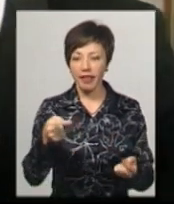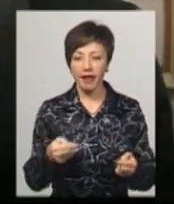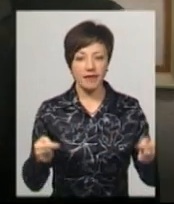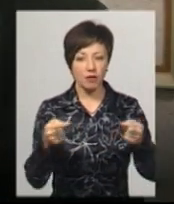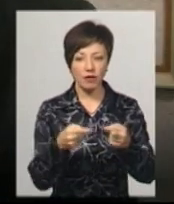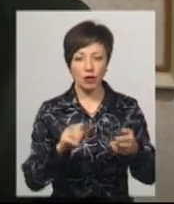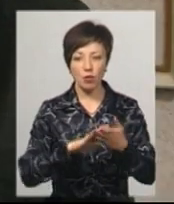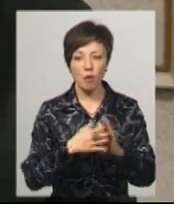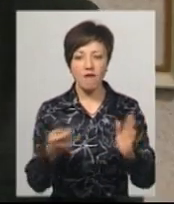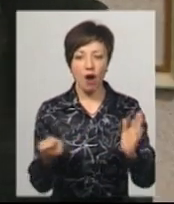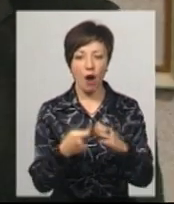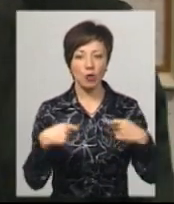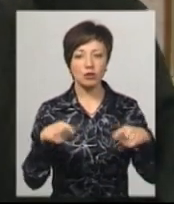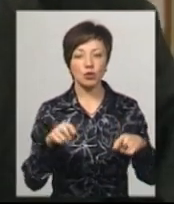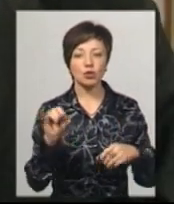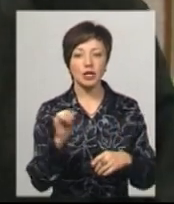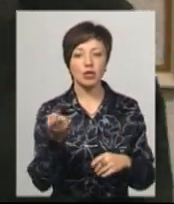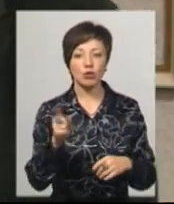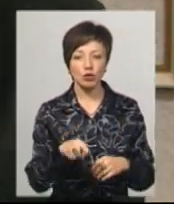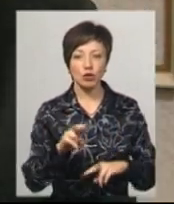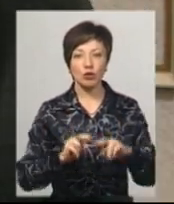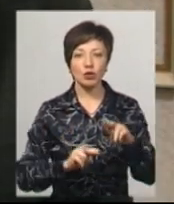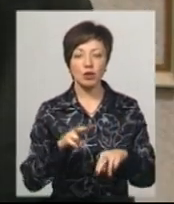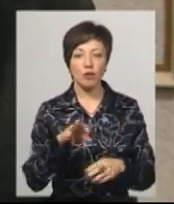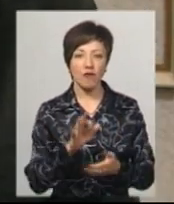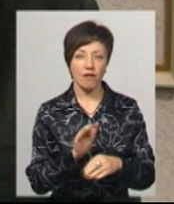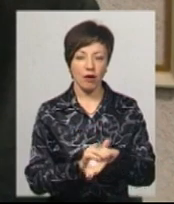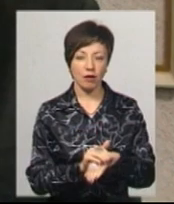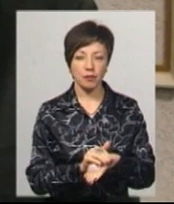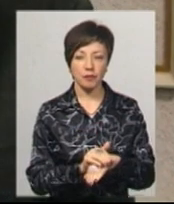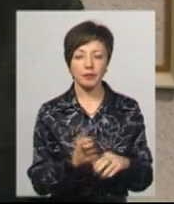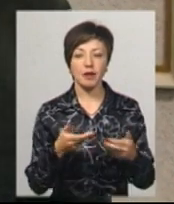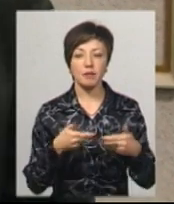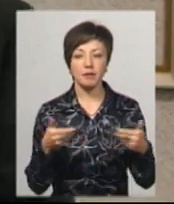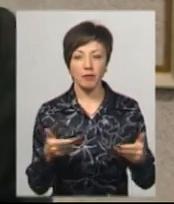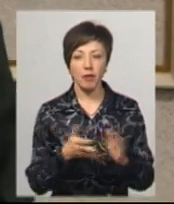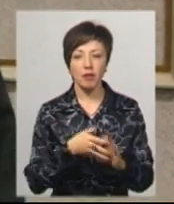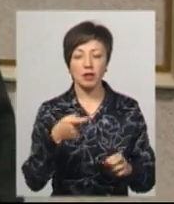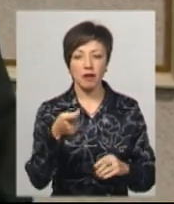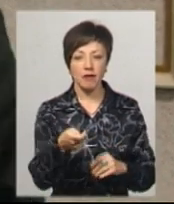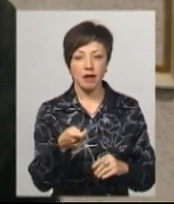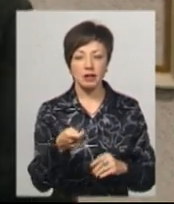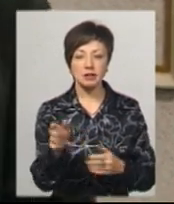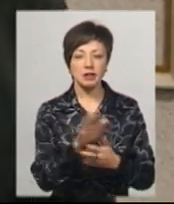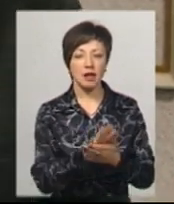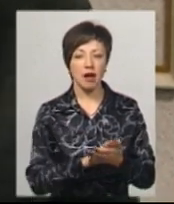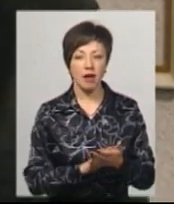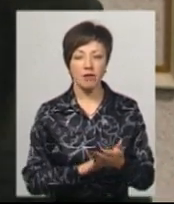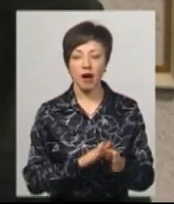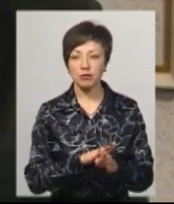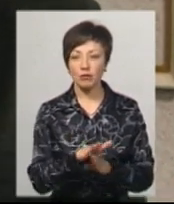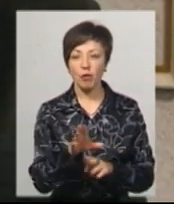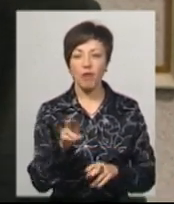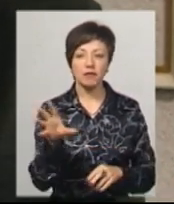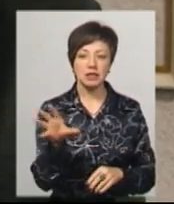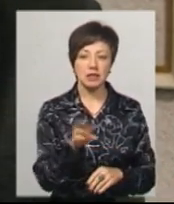аукціону і тому, що будується по факту. Ми подавали позовні заяви абсолютно по